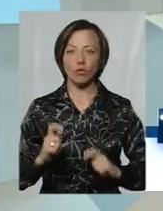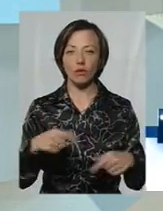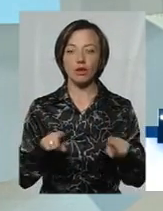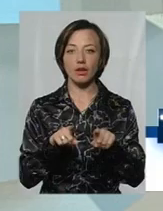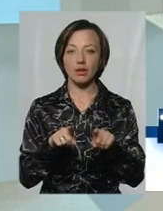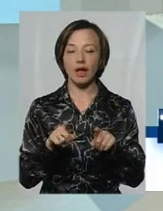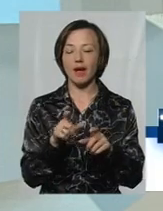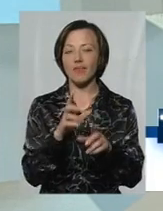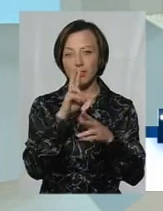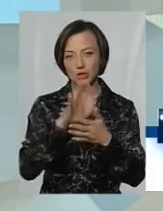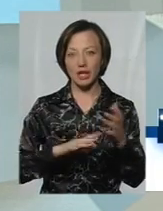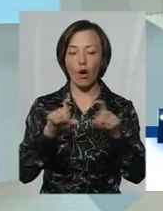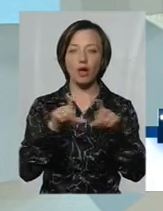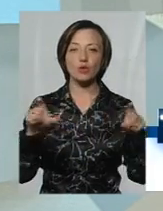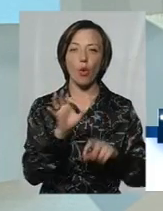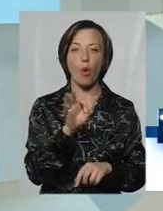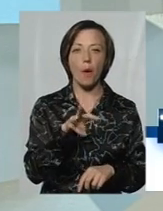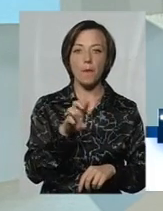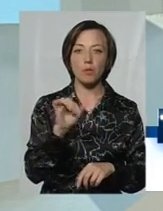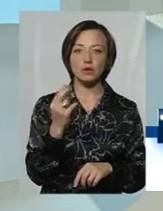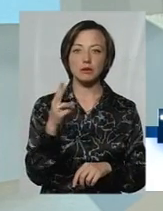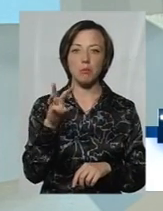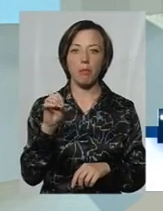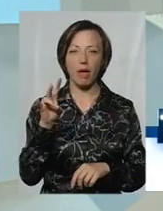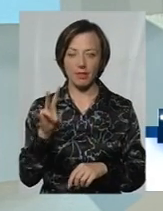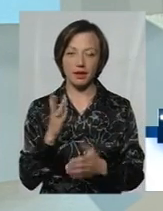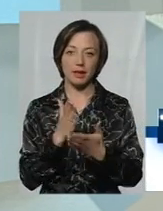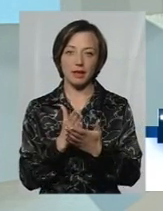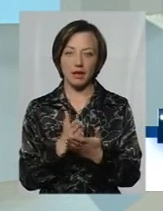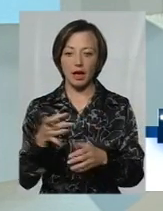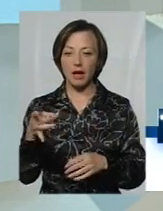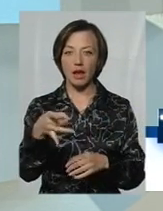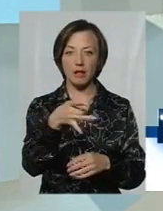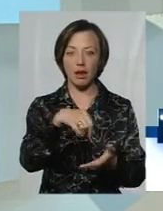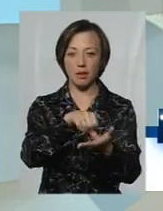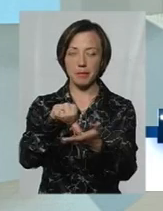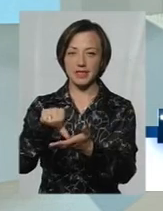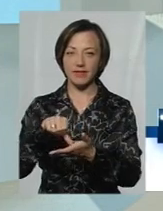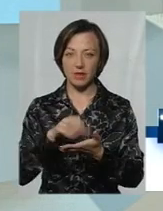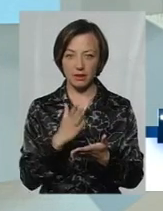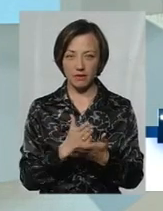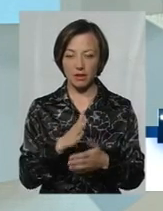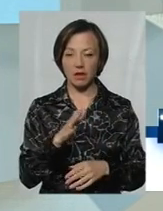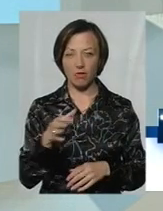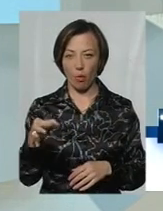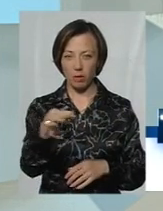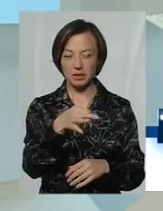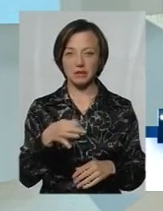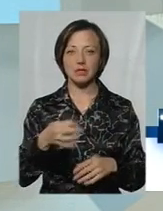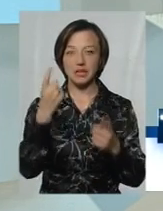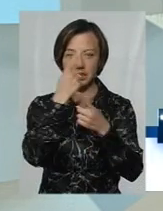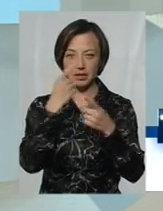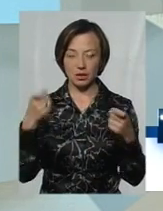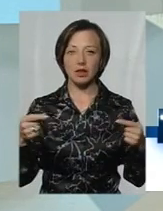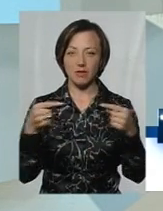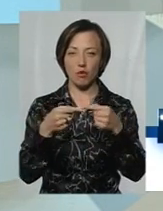також є представництво не лише Валерія Литківська, вона має регіональних представників, згідно інформації сайту,